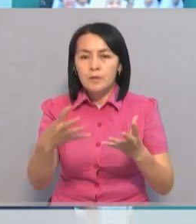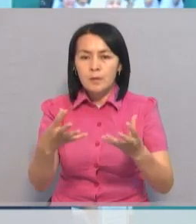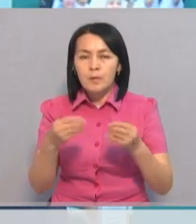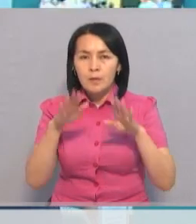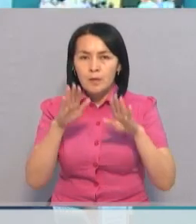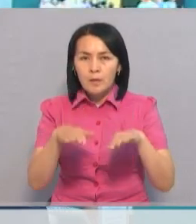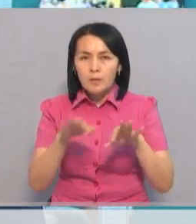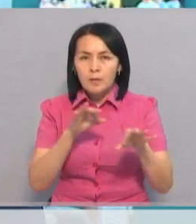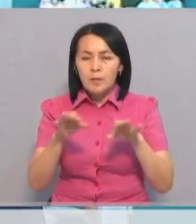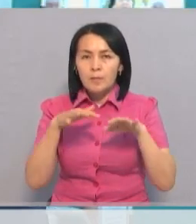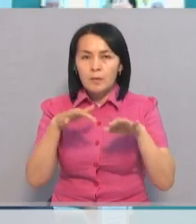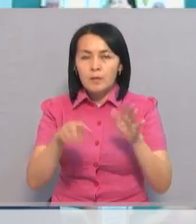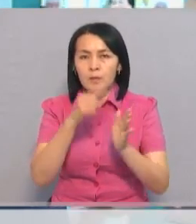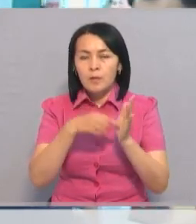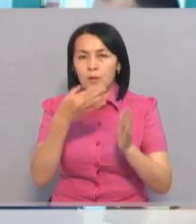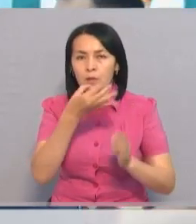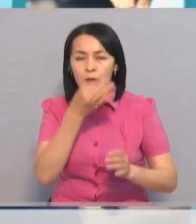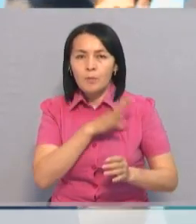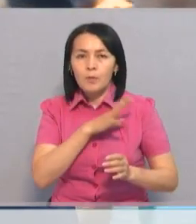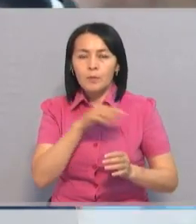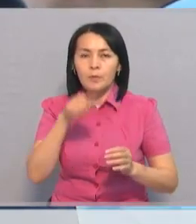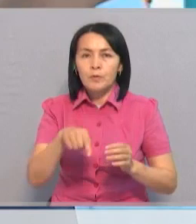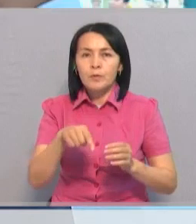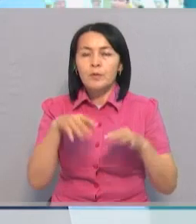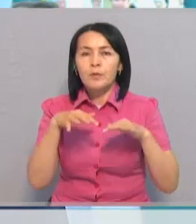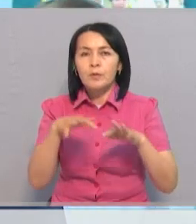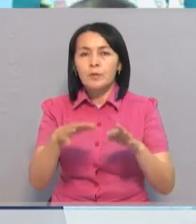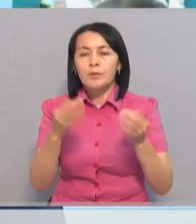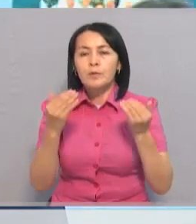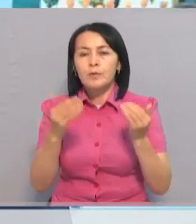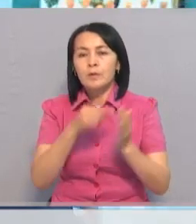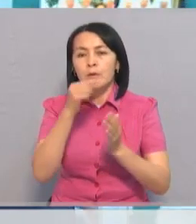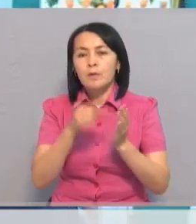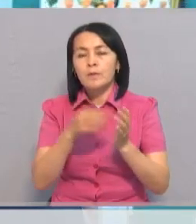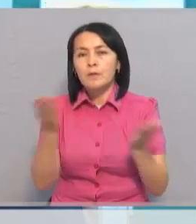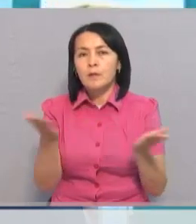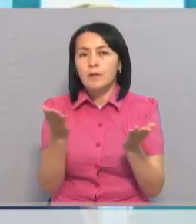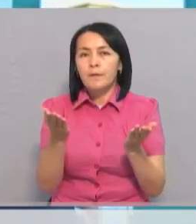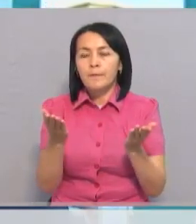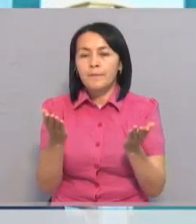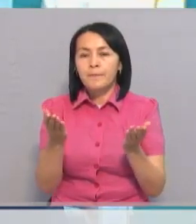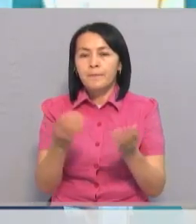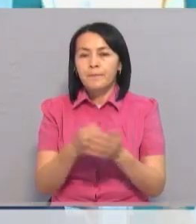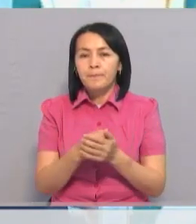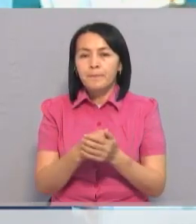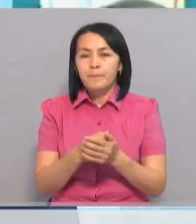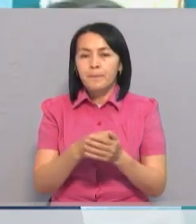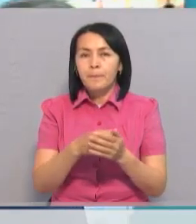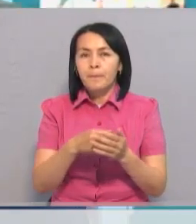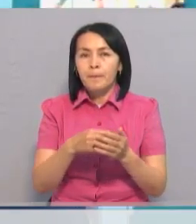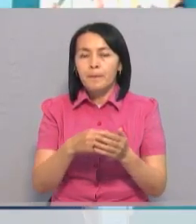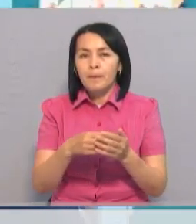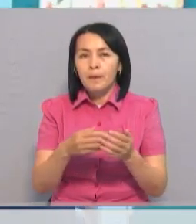на местах положительный результат. Им было оказано содействие в решении их насущных вопросов, такие как составление